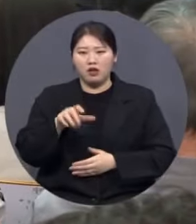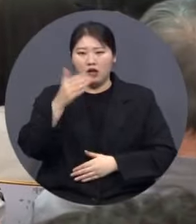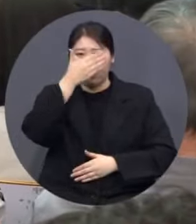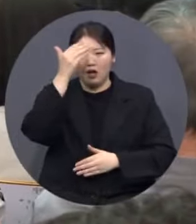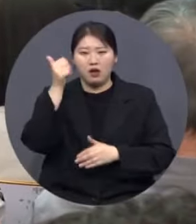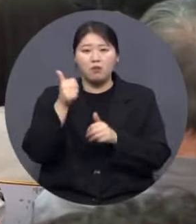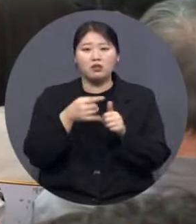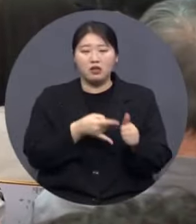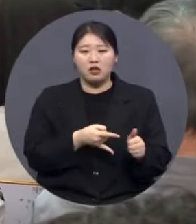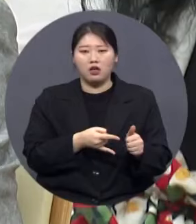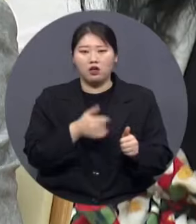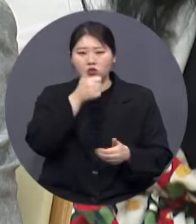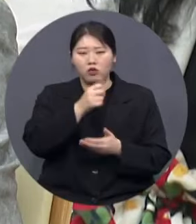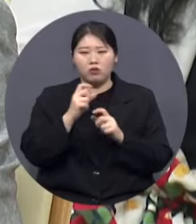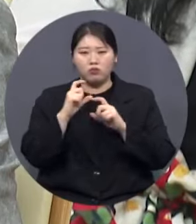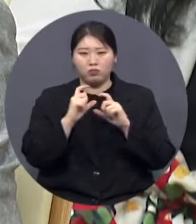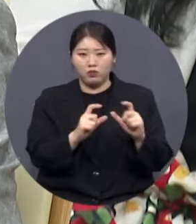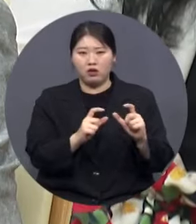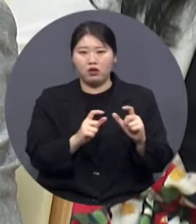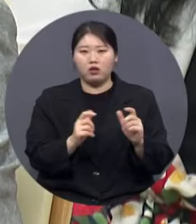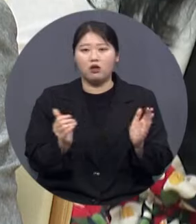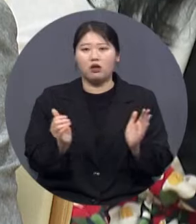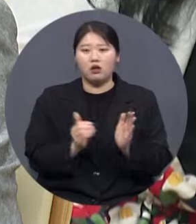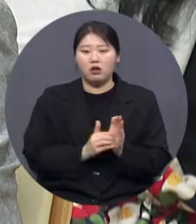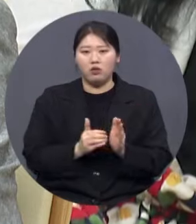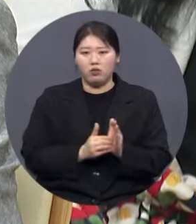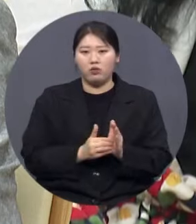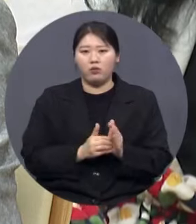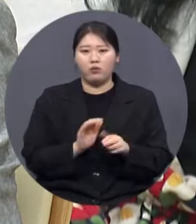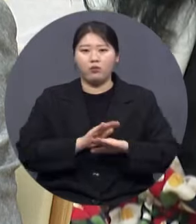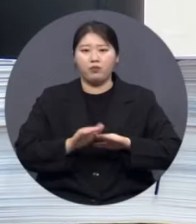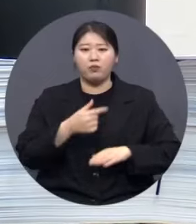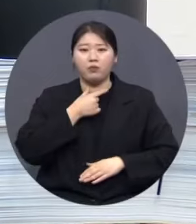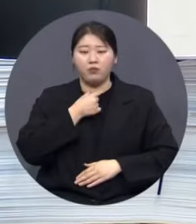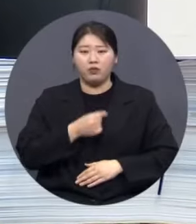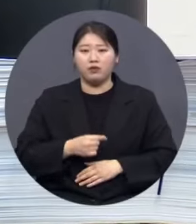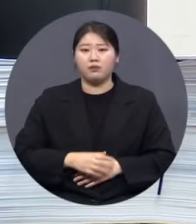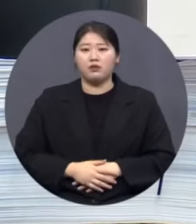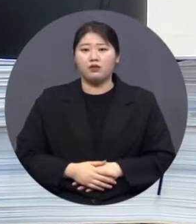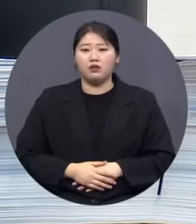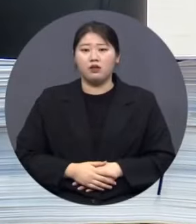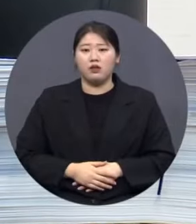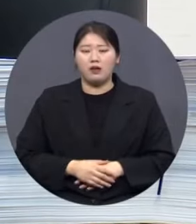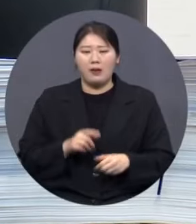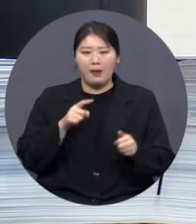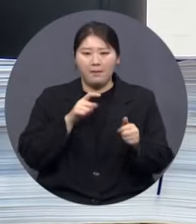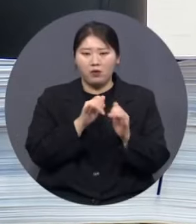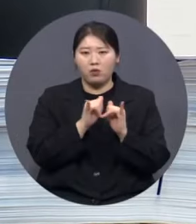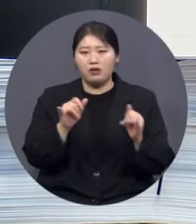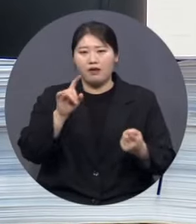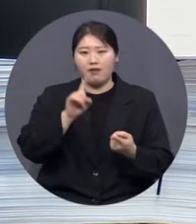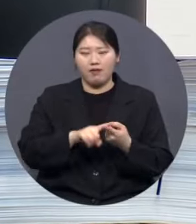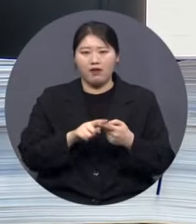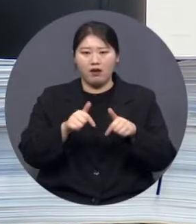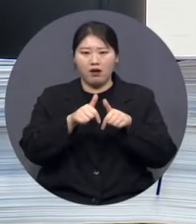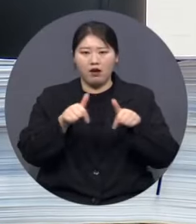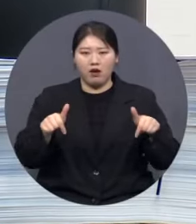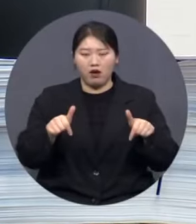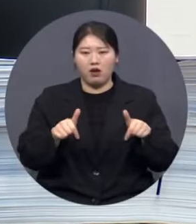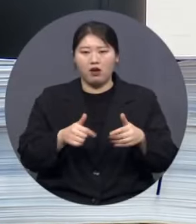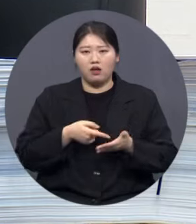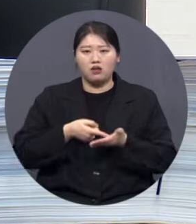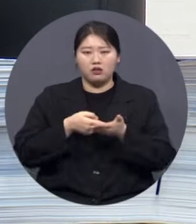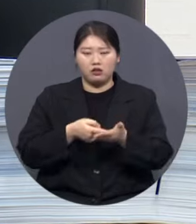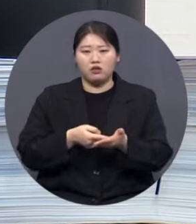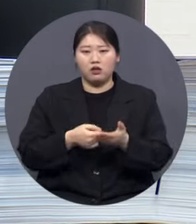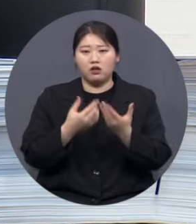무죄를 선고하며 여생 마음의 짐을 덜 수 있기를 바랐습니다. 피고인들에 대한 각 공소 사실은 각